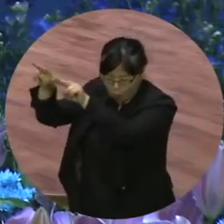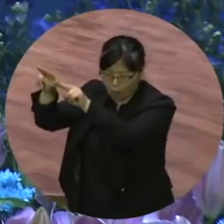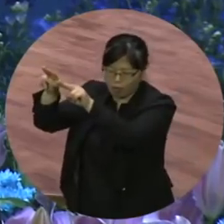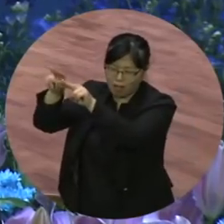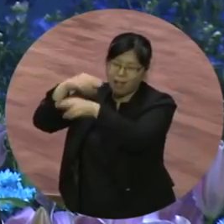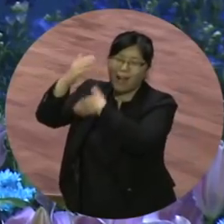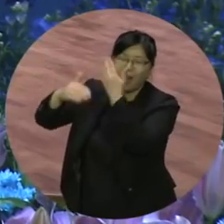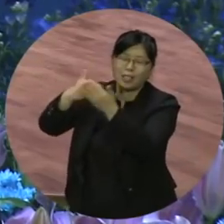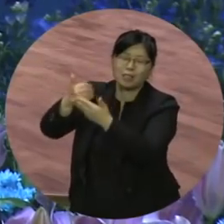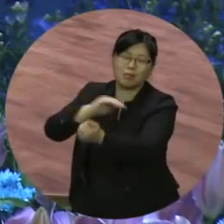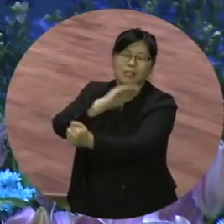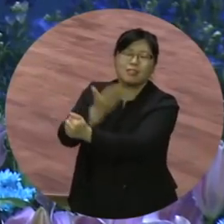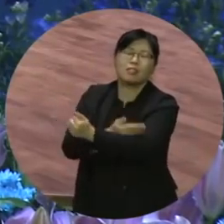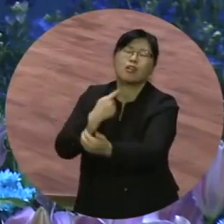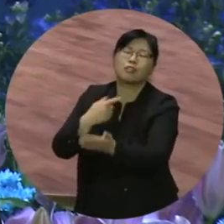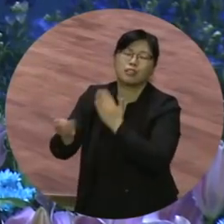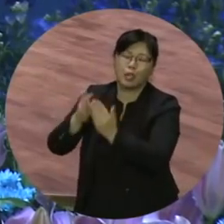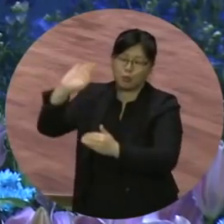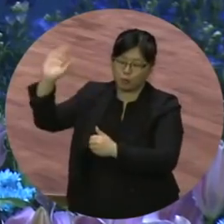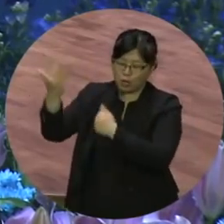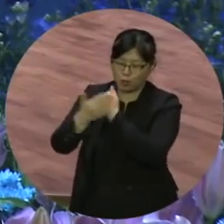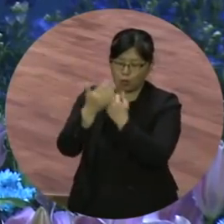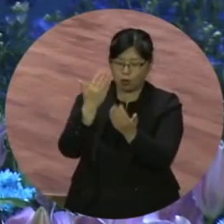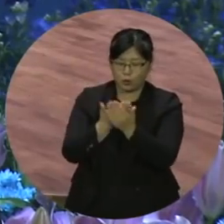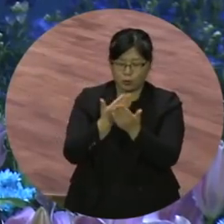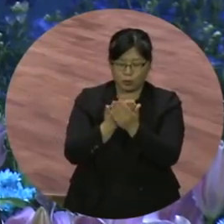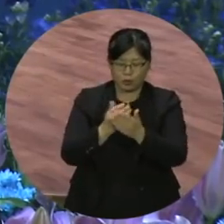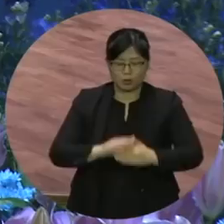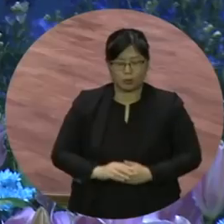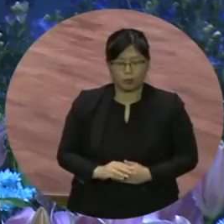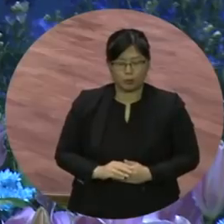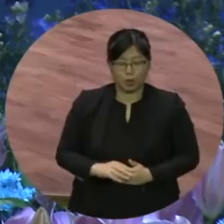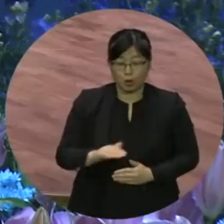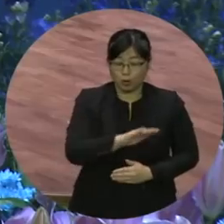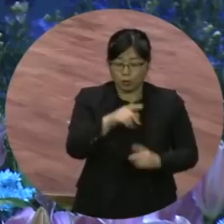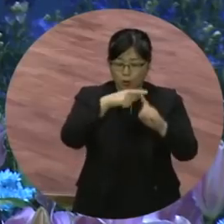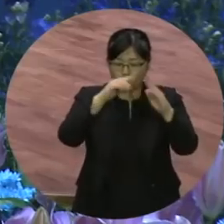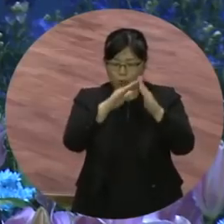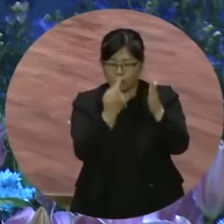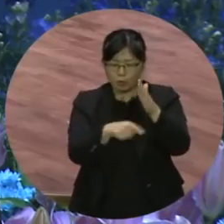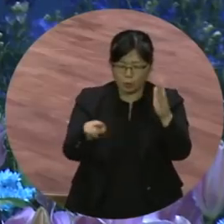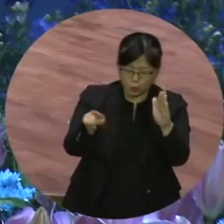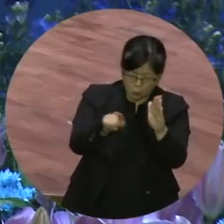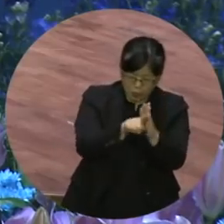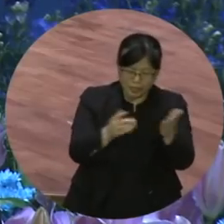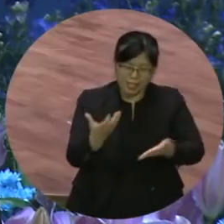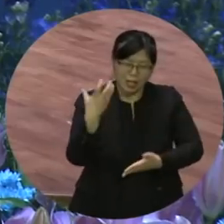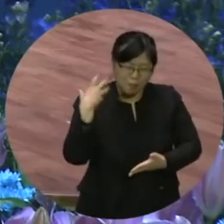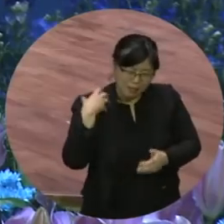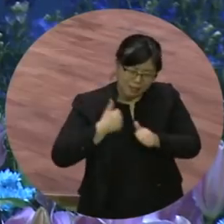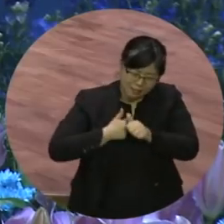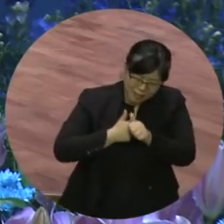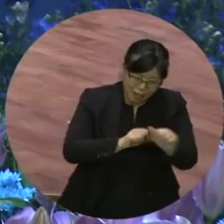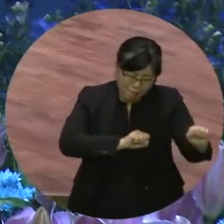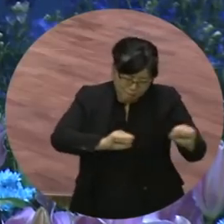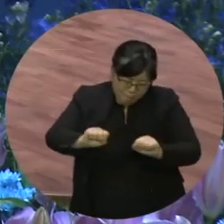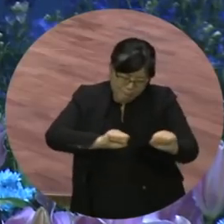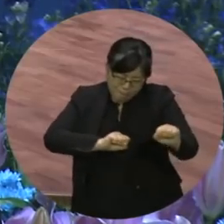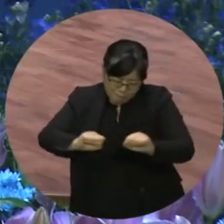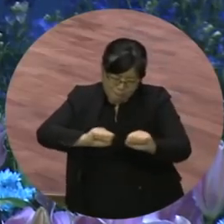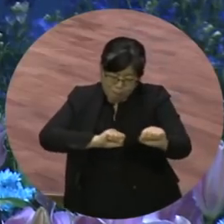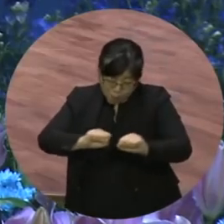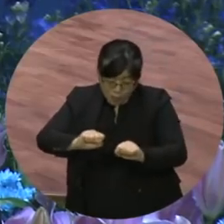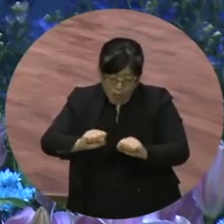이번 기회가 되게 도와 주옵소서. 몸된 교회를 위하여 늘 직분 따라 수고하는 모든 청지기들